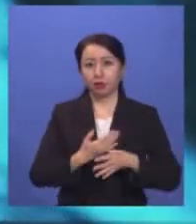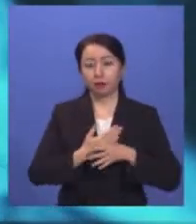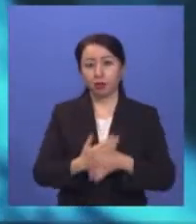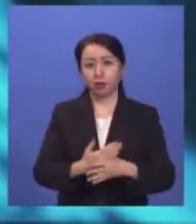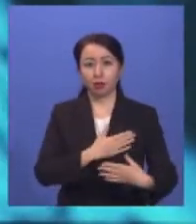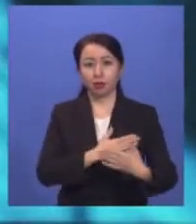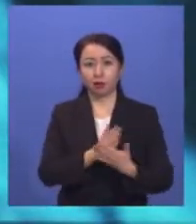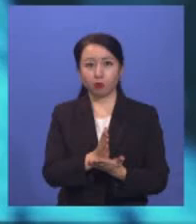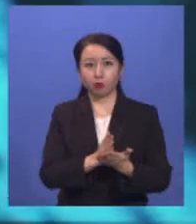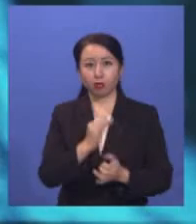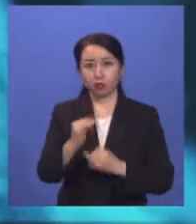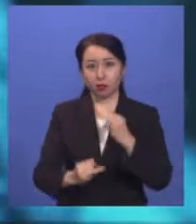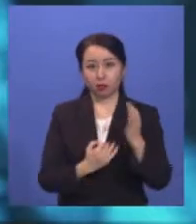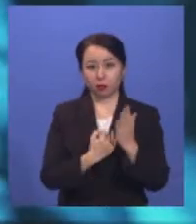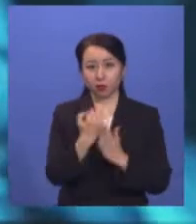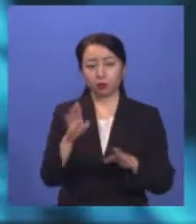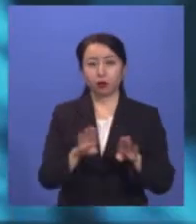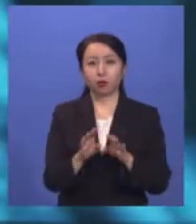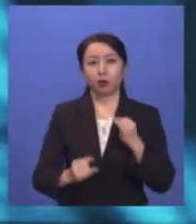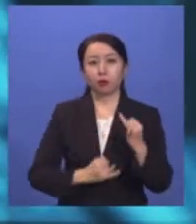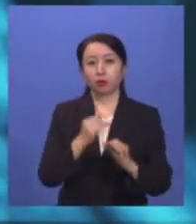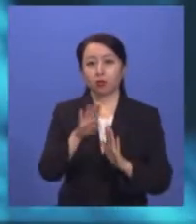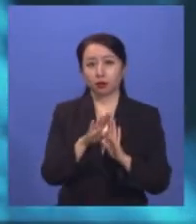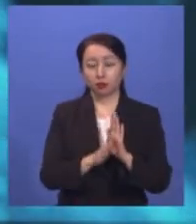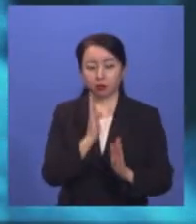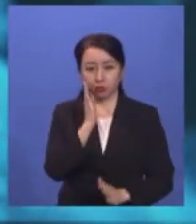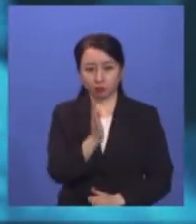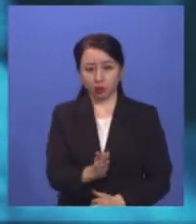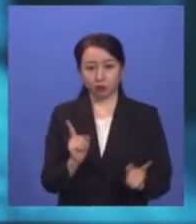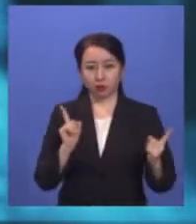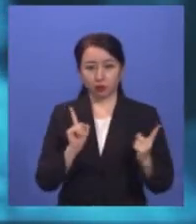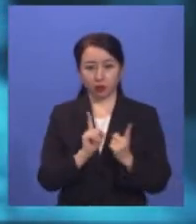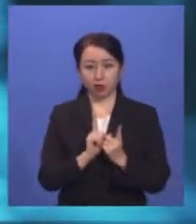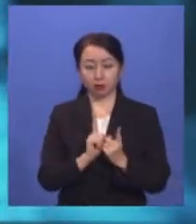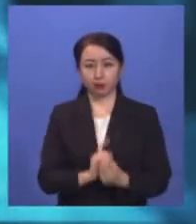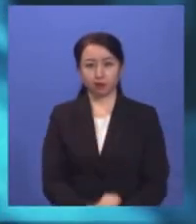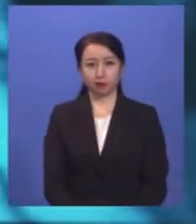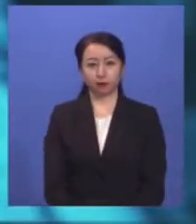поддерживать активный политический диалог на высшем уровне и обсудили график предстоящих встреч.